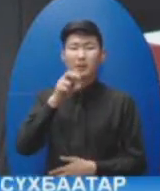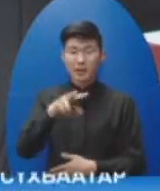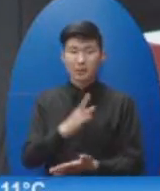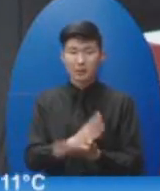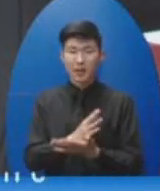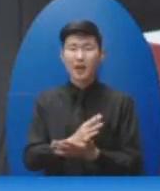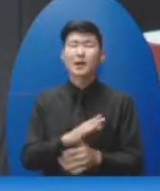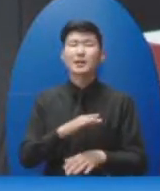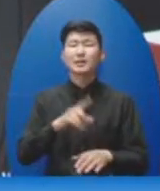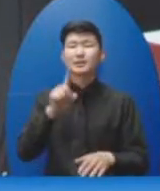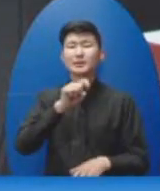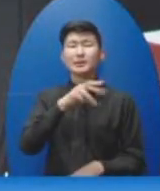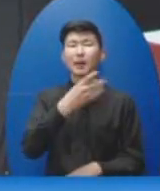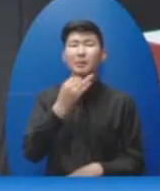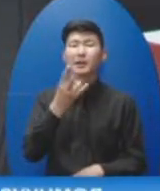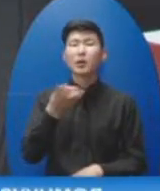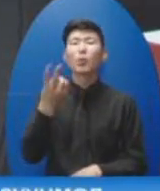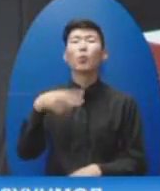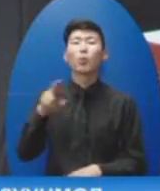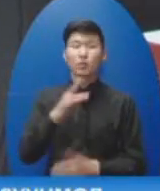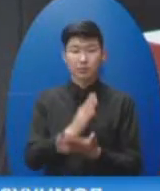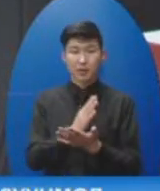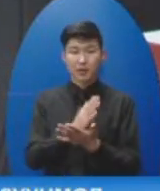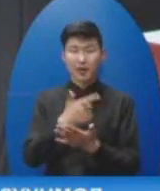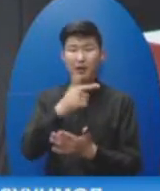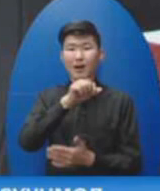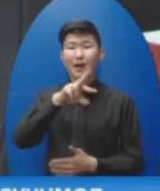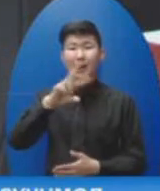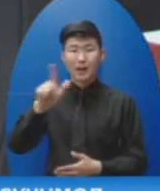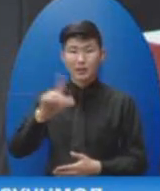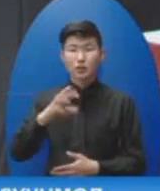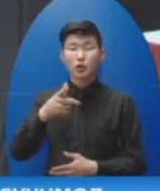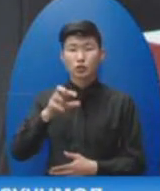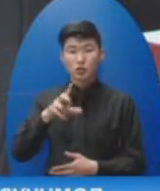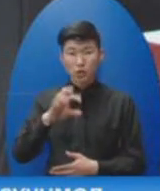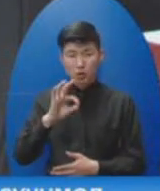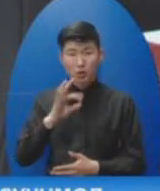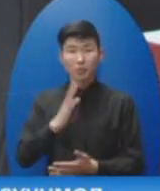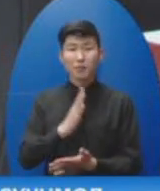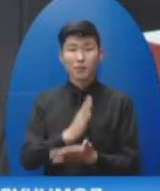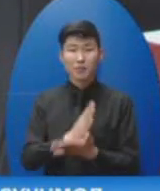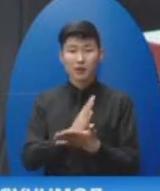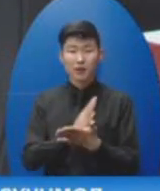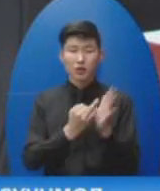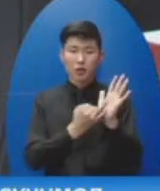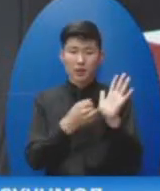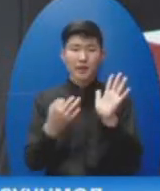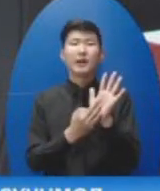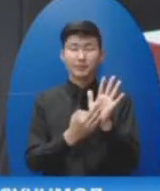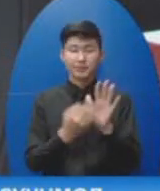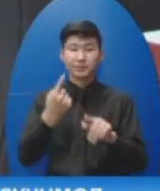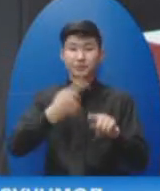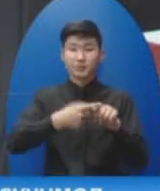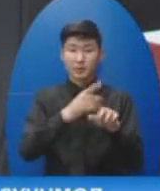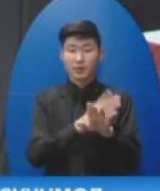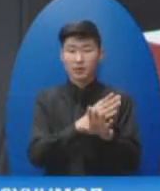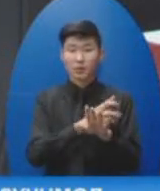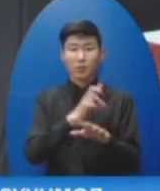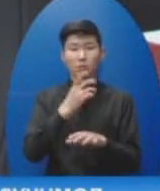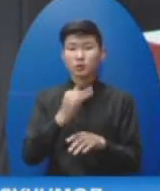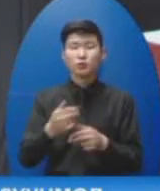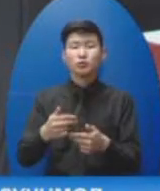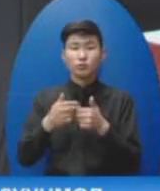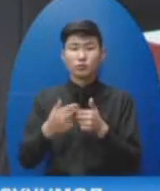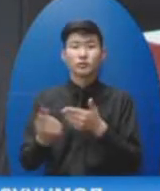одоо гайлын одоо том зогслор барьд байж байна. Хуучин бизнесээ нэг 7-8 дахин нэмэгдсэн. Мөн л ялгаа өгөх хэд тийм буцтгууд юм шиг.